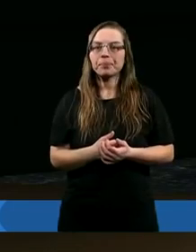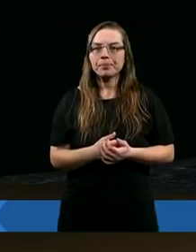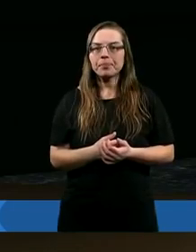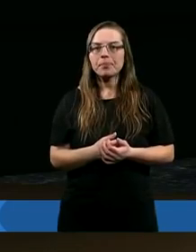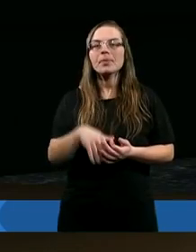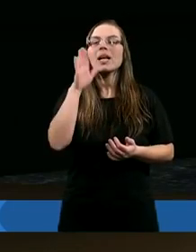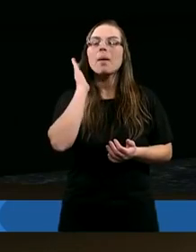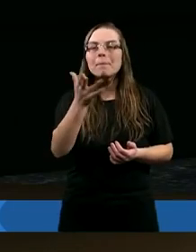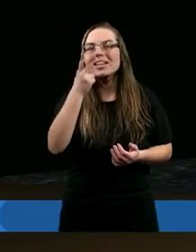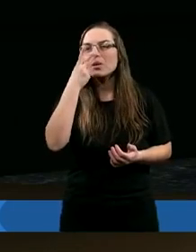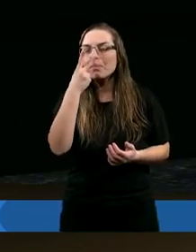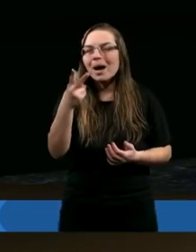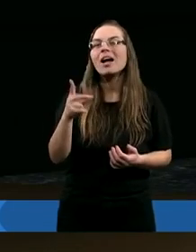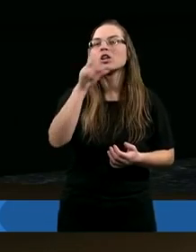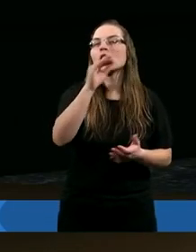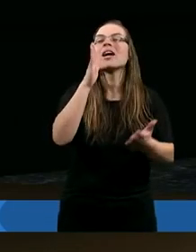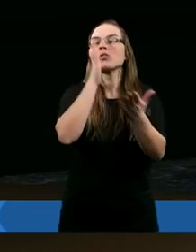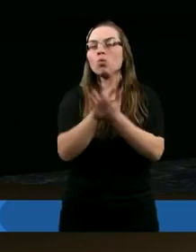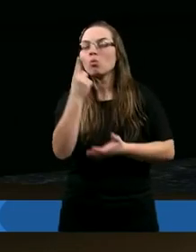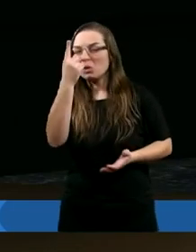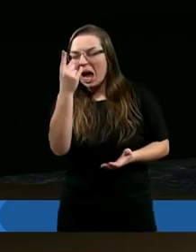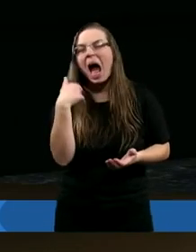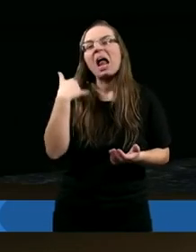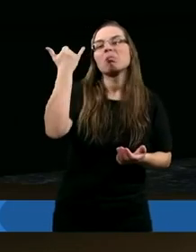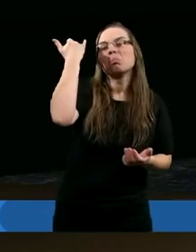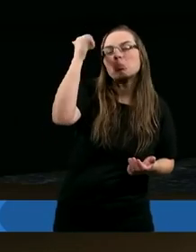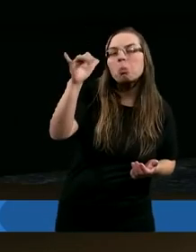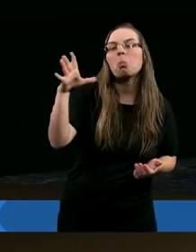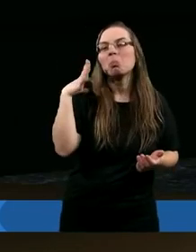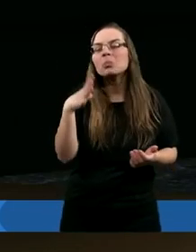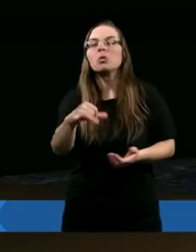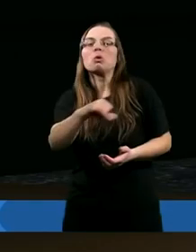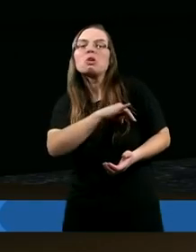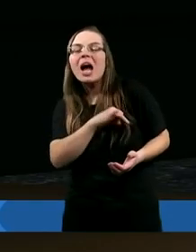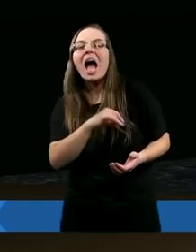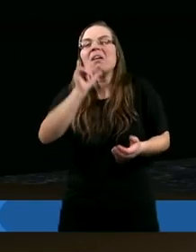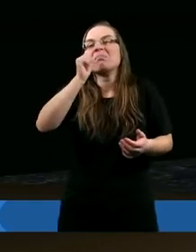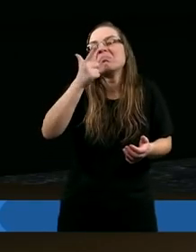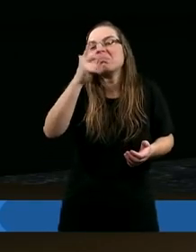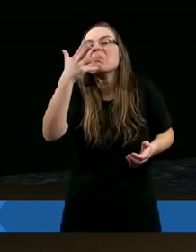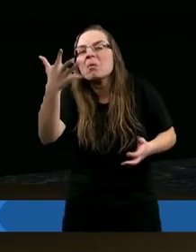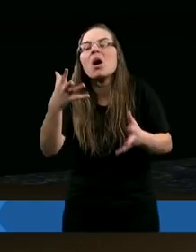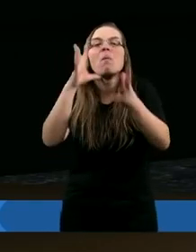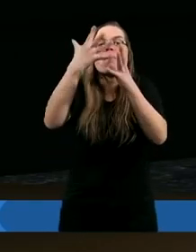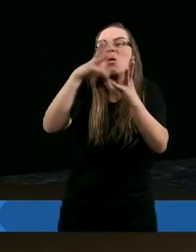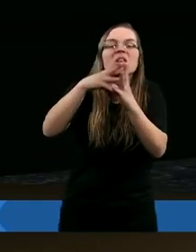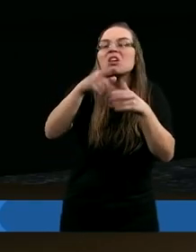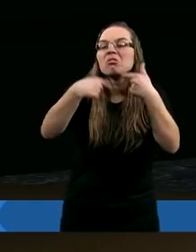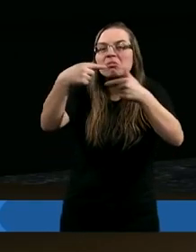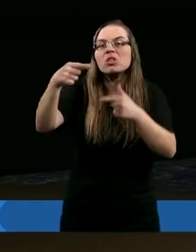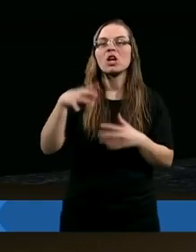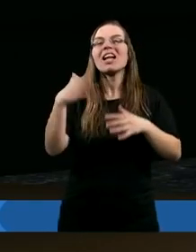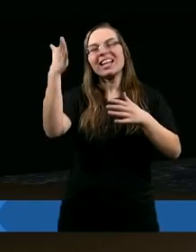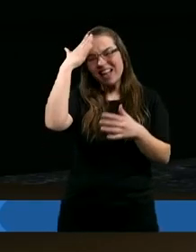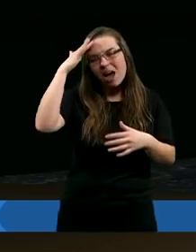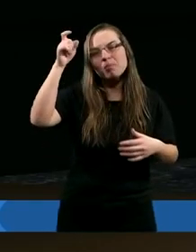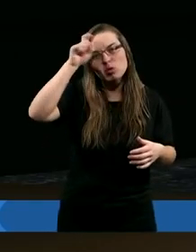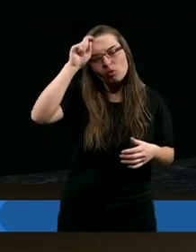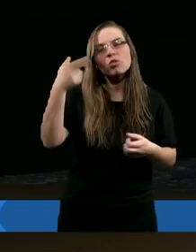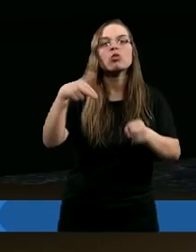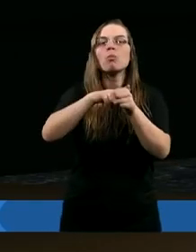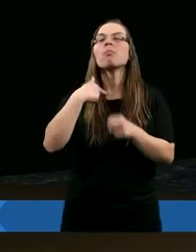i będziemy patrzeć, że już raz popełniłem ten grzech, drugi raz, piąty, dziesiąty. Znam takiego